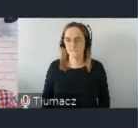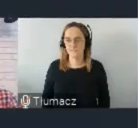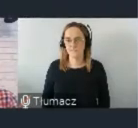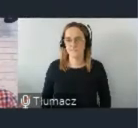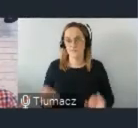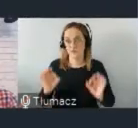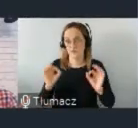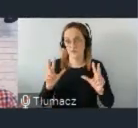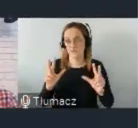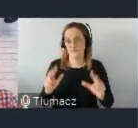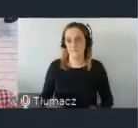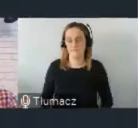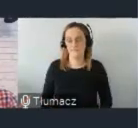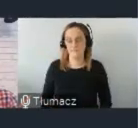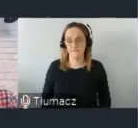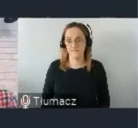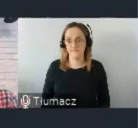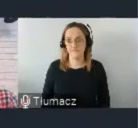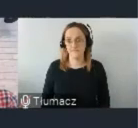Ok.